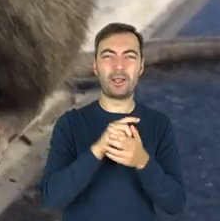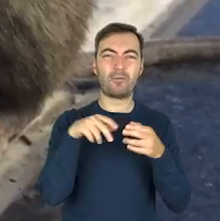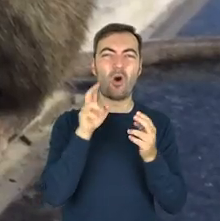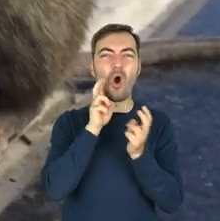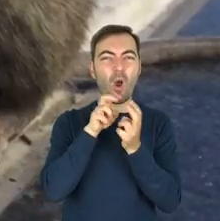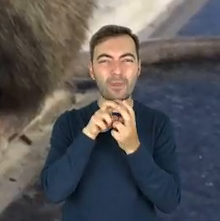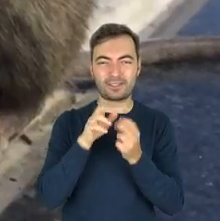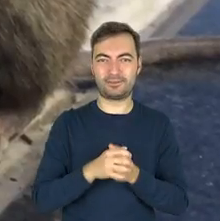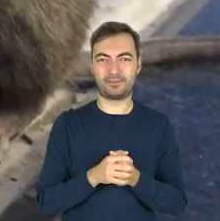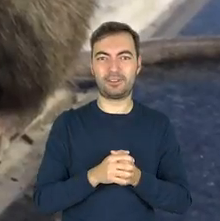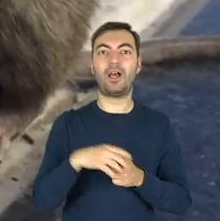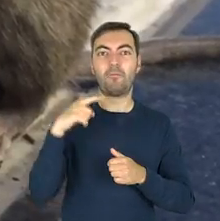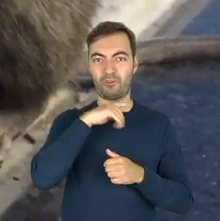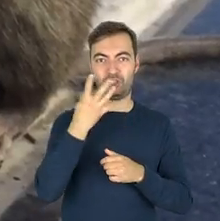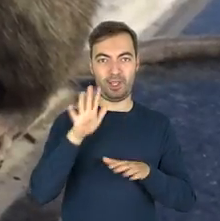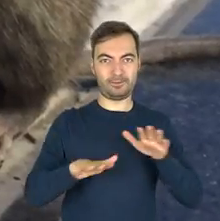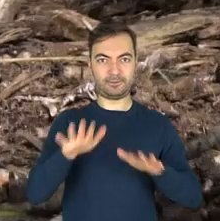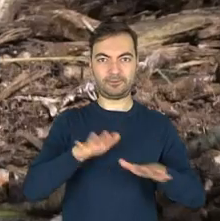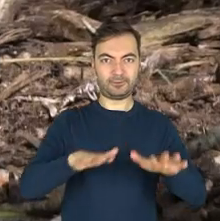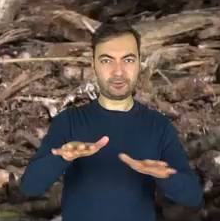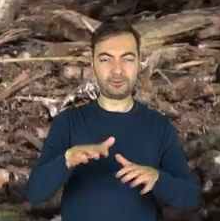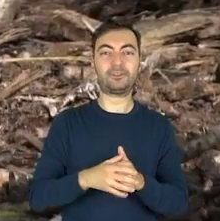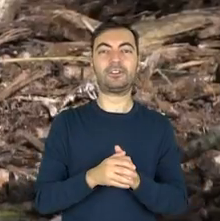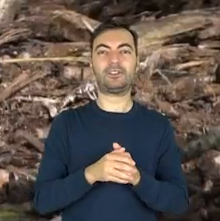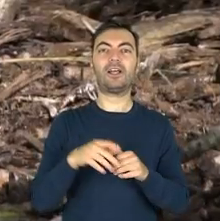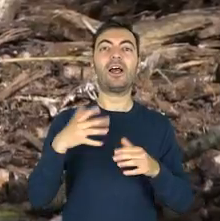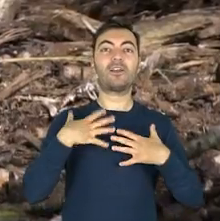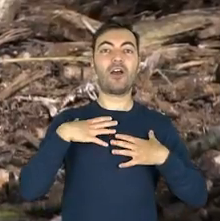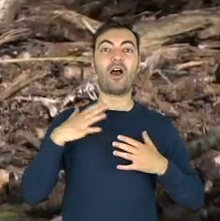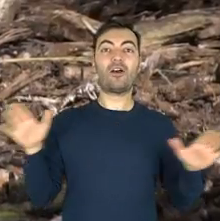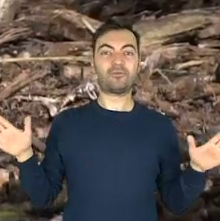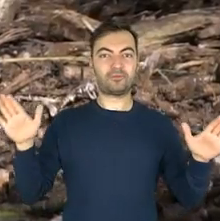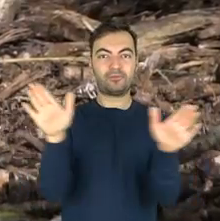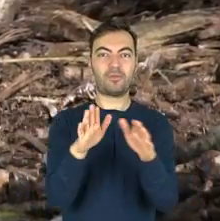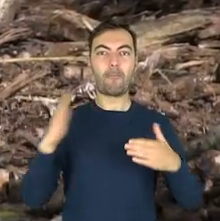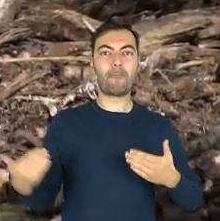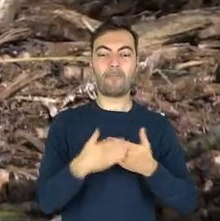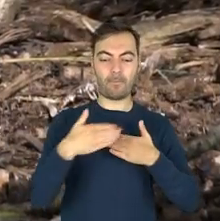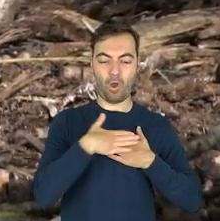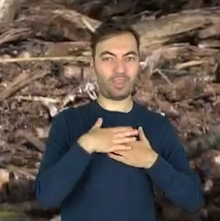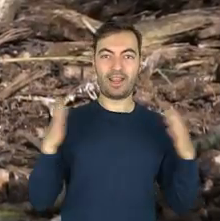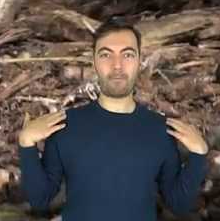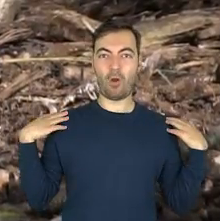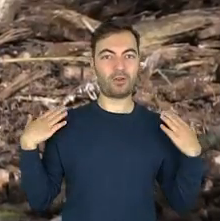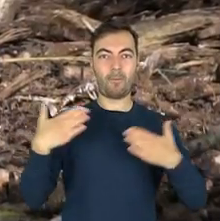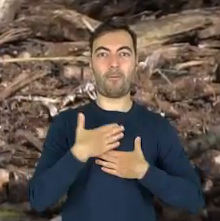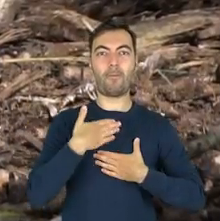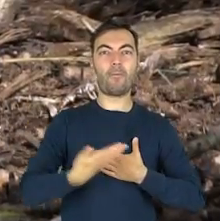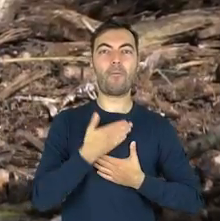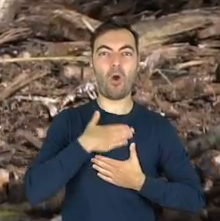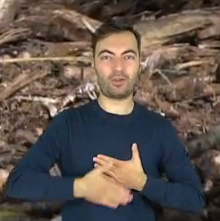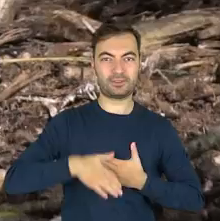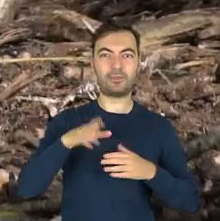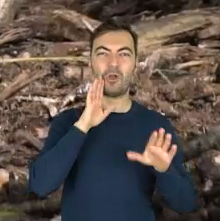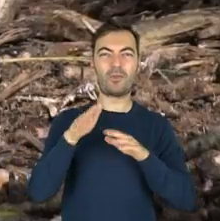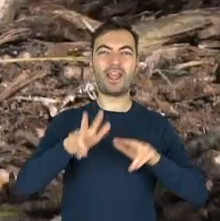chomika. Chodziły sprawnie na 4 nogach, które znalazły się pod tułowiem, jak u psa czy kota, a nie po jego bokach, jak